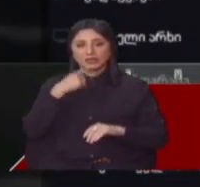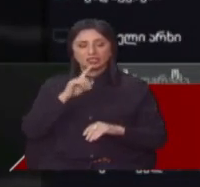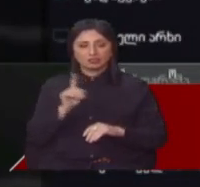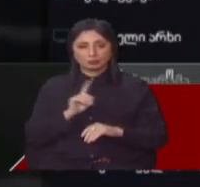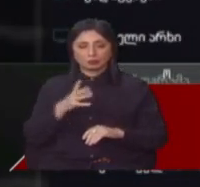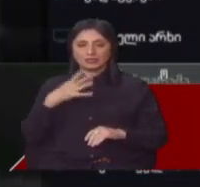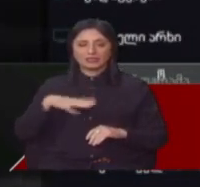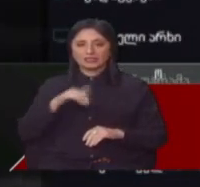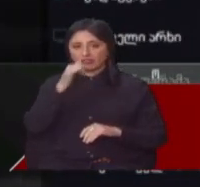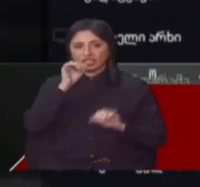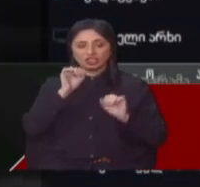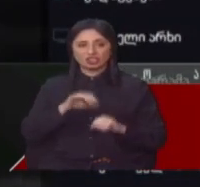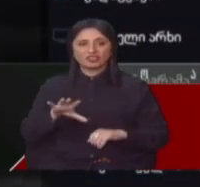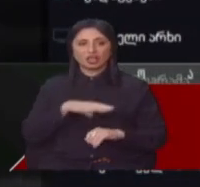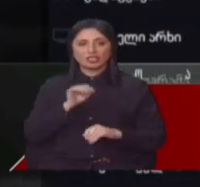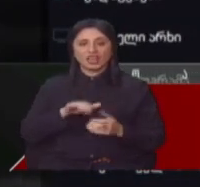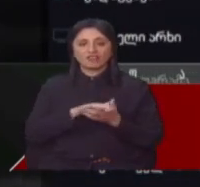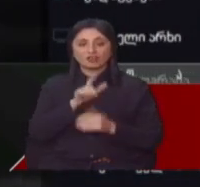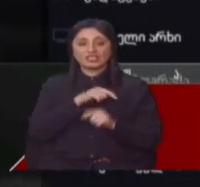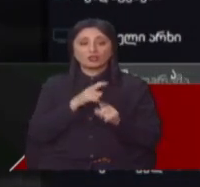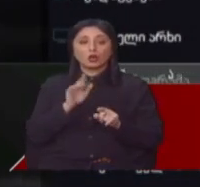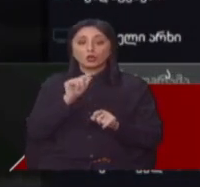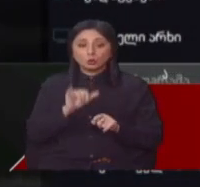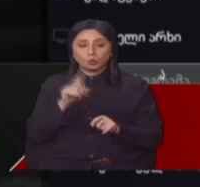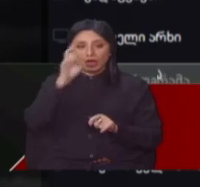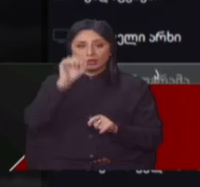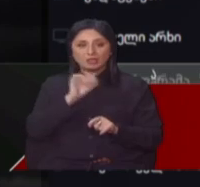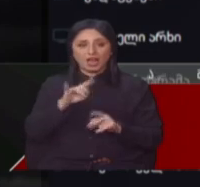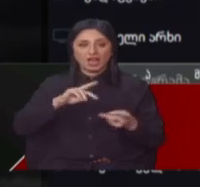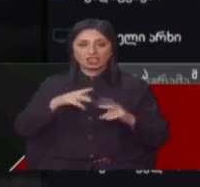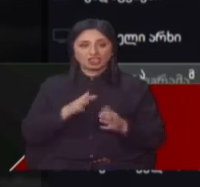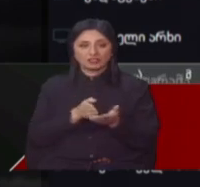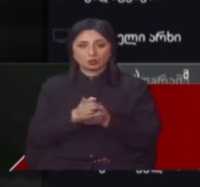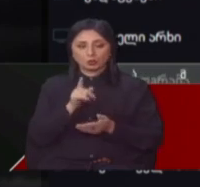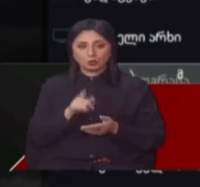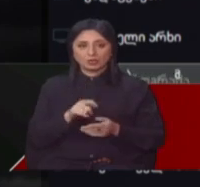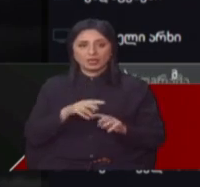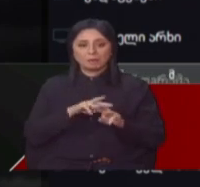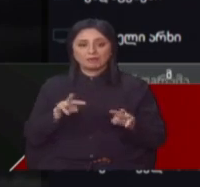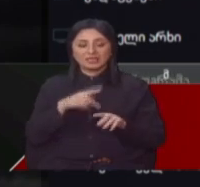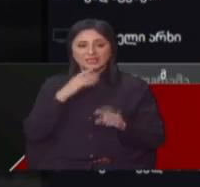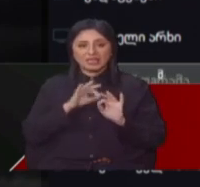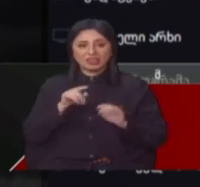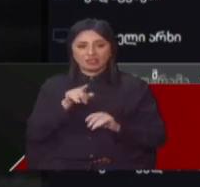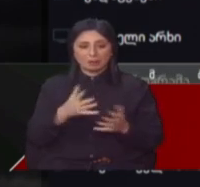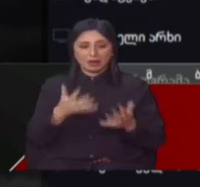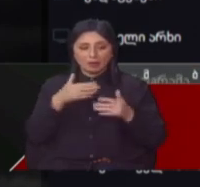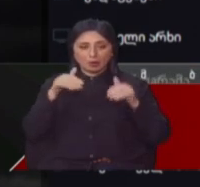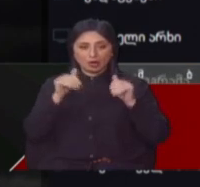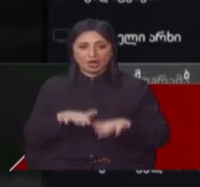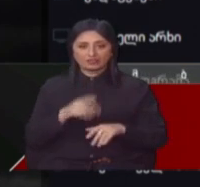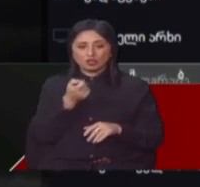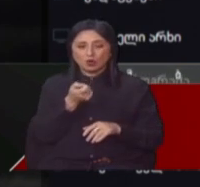რომ საქართველო ვერ შეძლებს გახდეს ევროკავშირის წევრი, თუ ხელისუფლება არ შეიცვლის კურსს. მინისტრებისვე განმარტებით ამ კაფიო